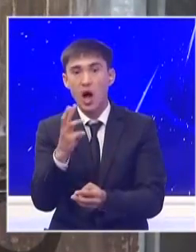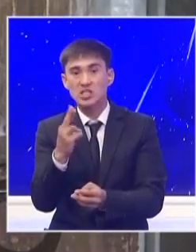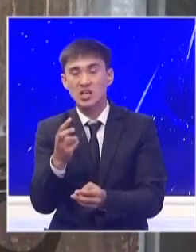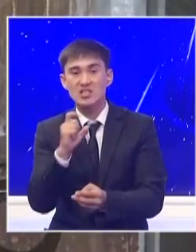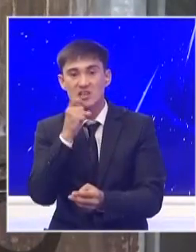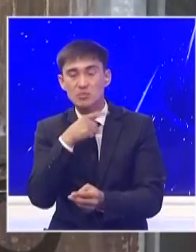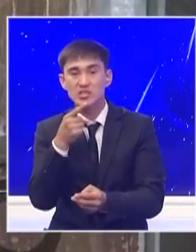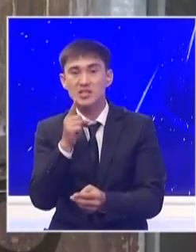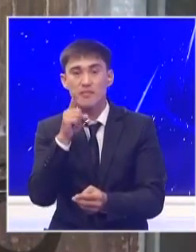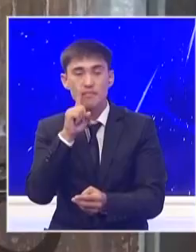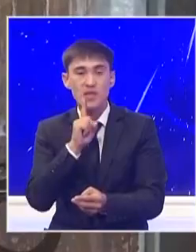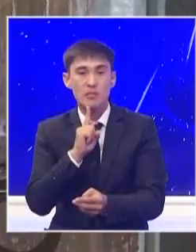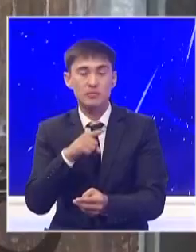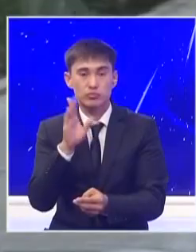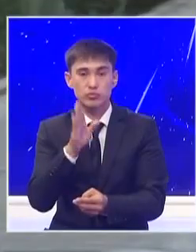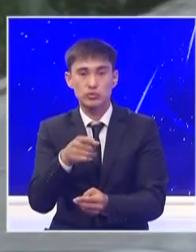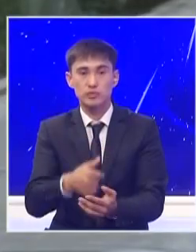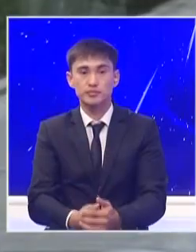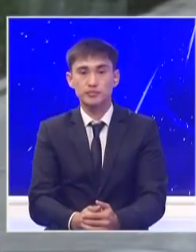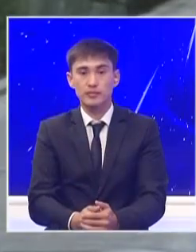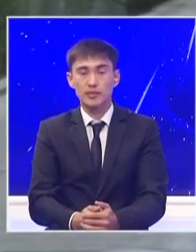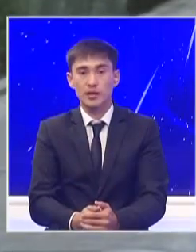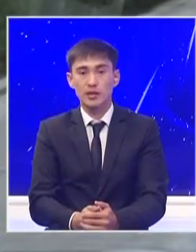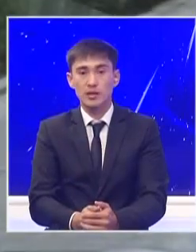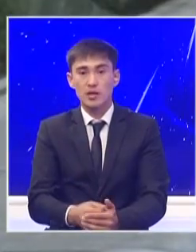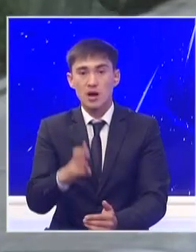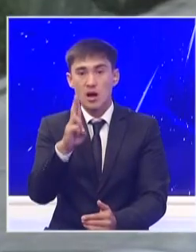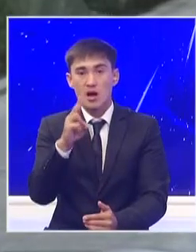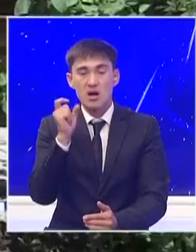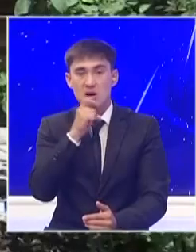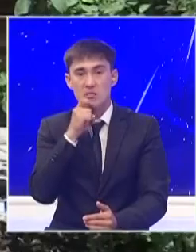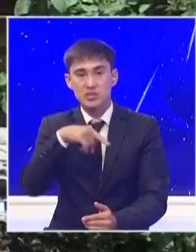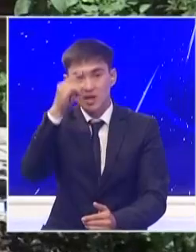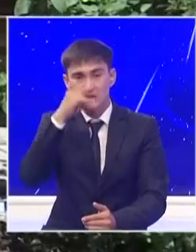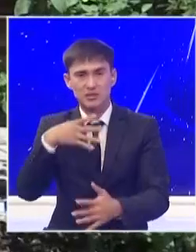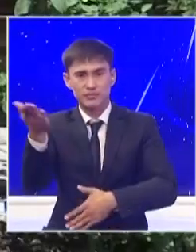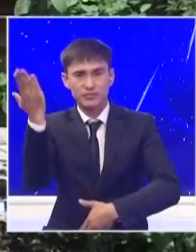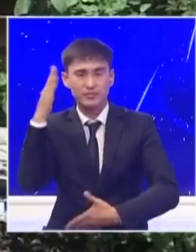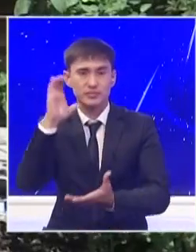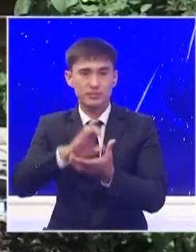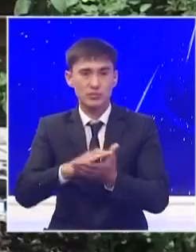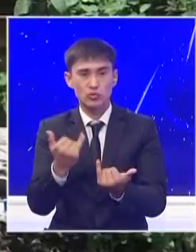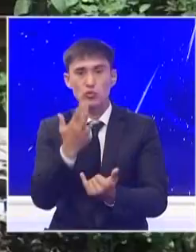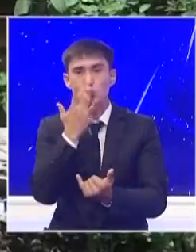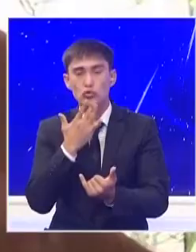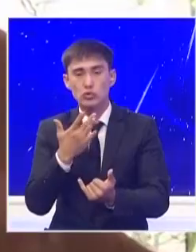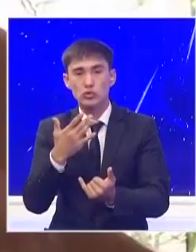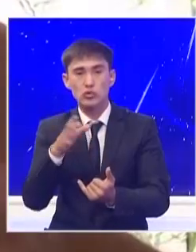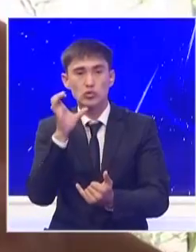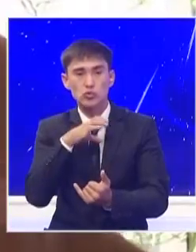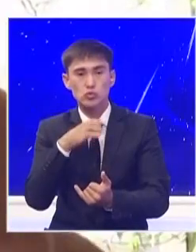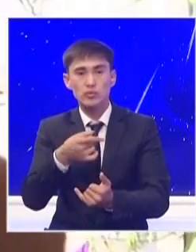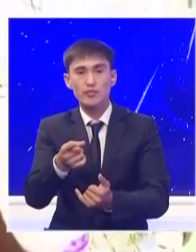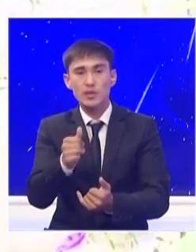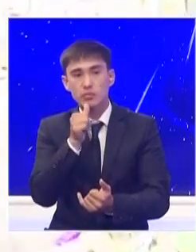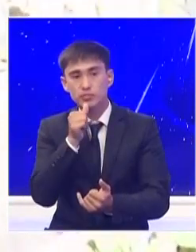дәмі балдай болмақ. Қымыз қарагөз қазаққа ежелден таңсығасы емес десе де, бүгінде ұлттық сусынның дәмін алып